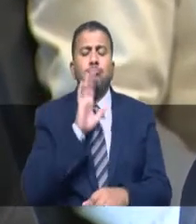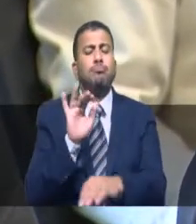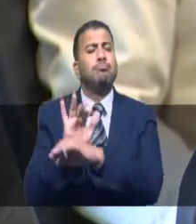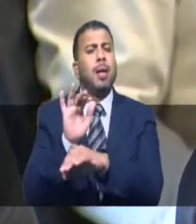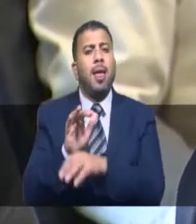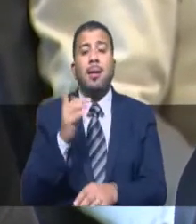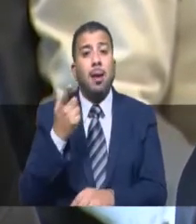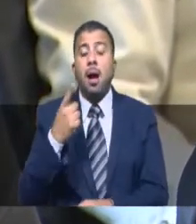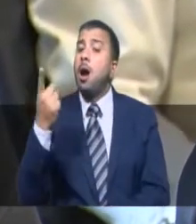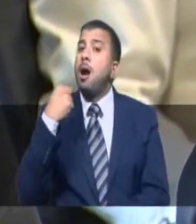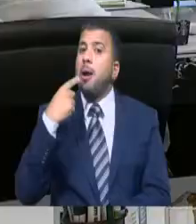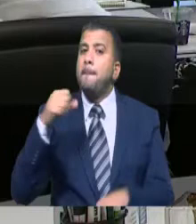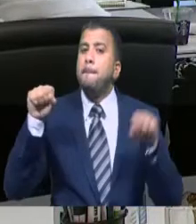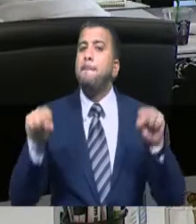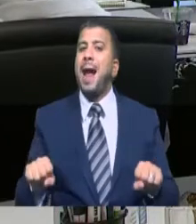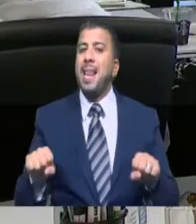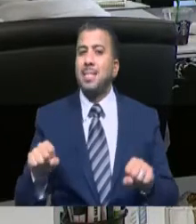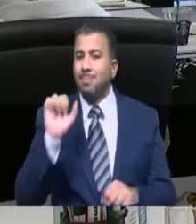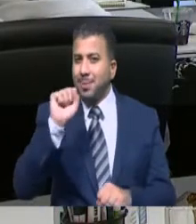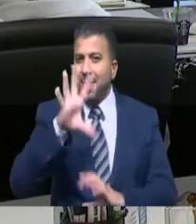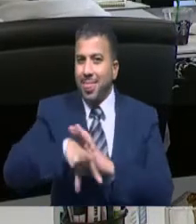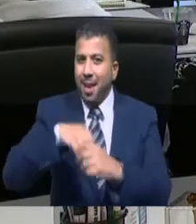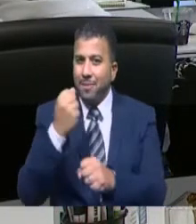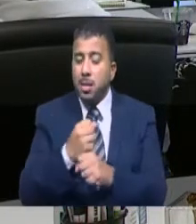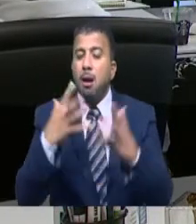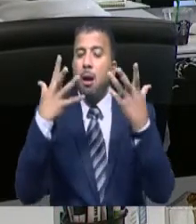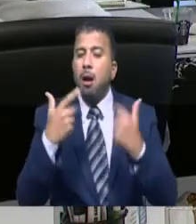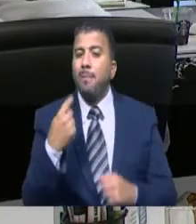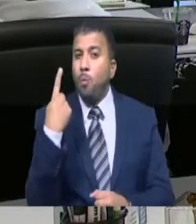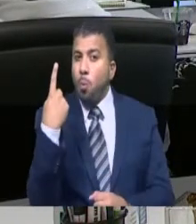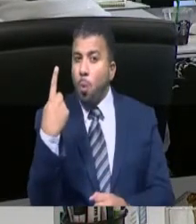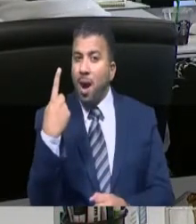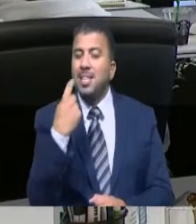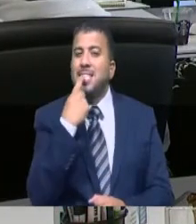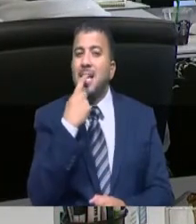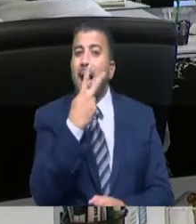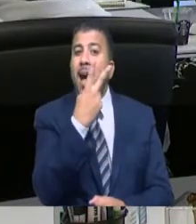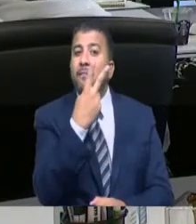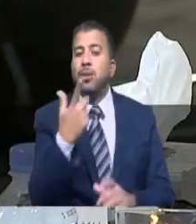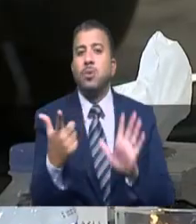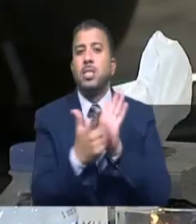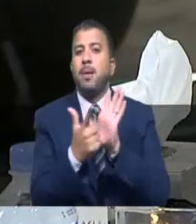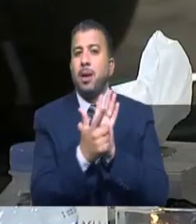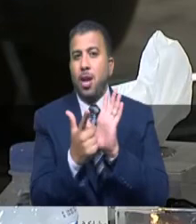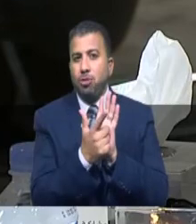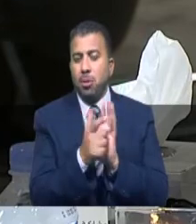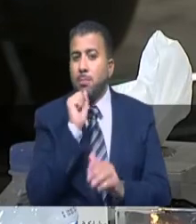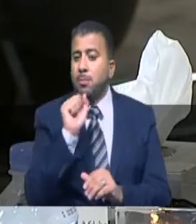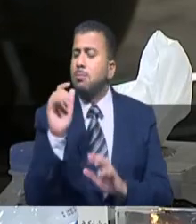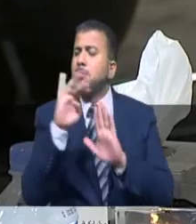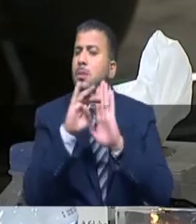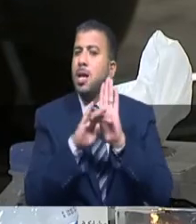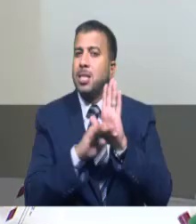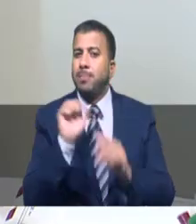تنفيذا لقرار المجلس التنفيذي لإمارة الشارقة رقم 1 لسنة 2017 بشأن تنظيم